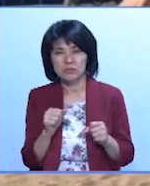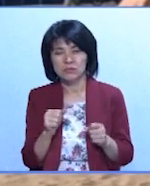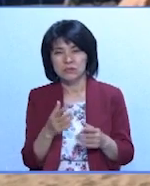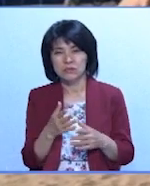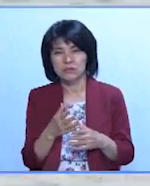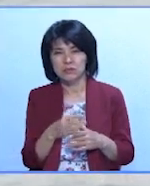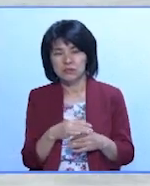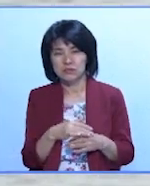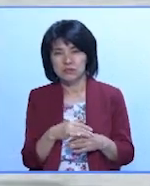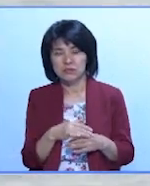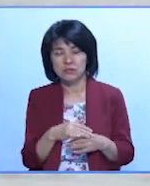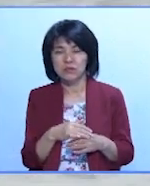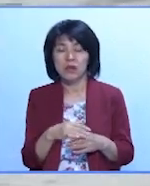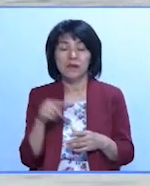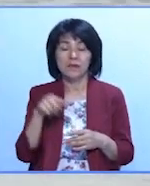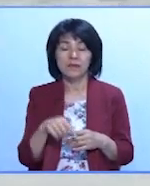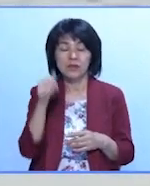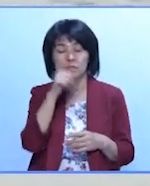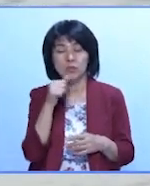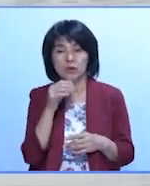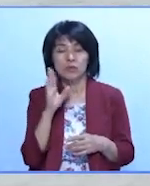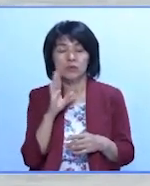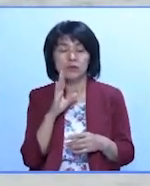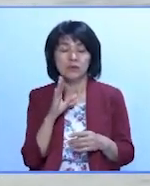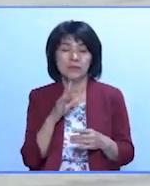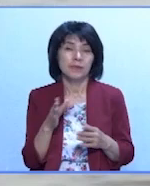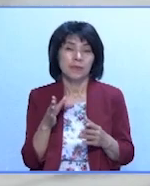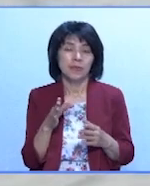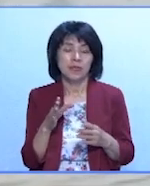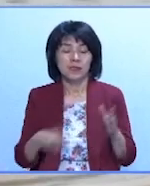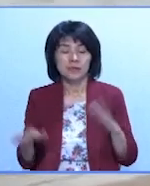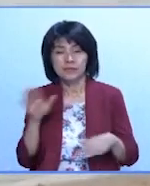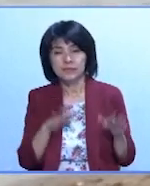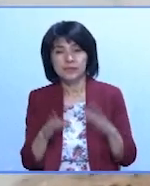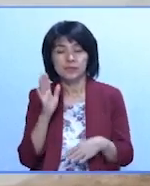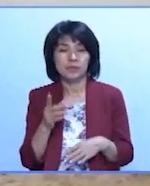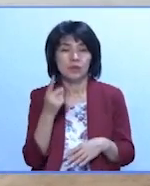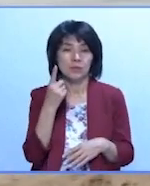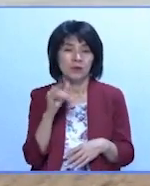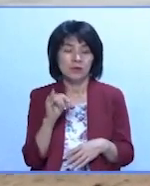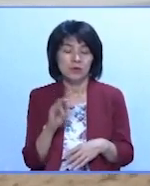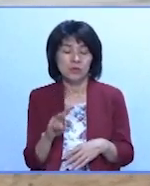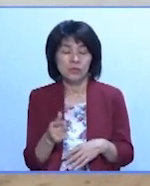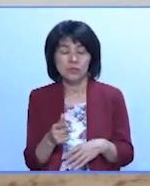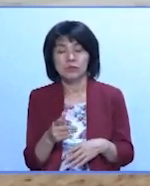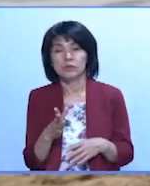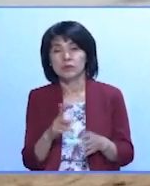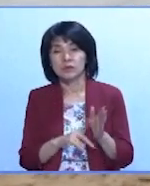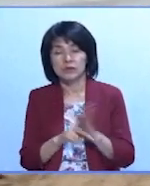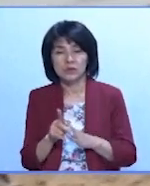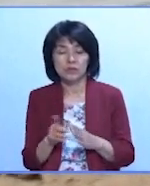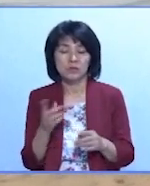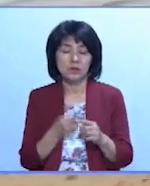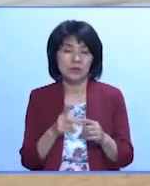как в том году. Биылғы жылы суға шомылу кезеңі маусым айының бірінен басталады. Сондықтан мамандар сабырлық танытып, күте тұруға кеңес береді.